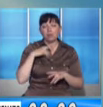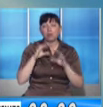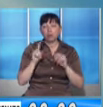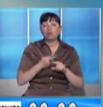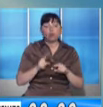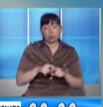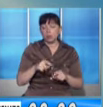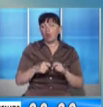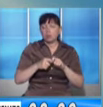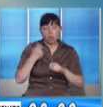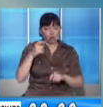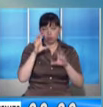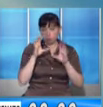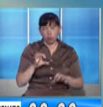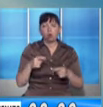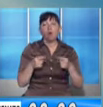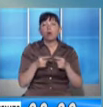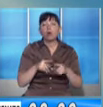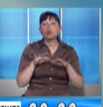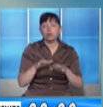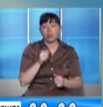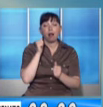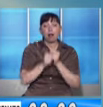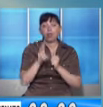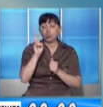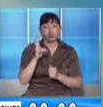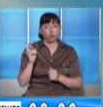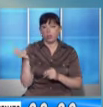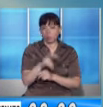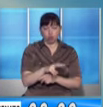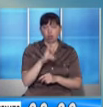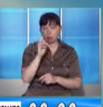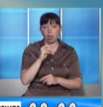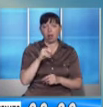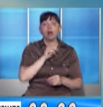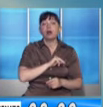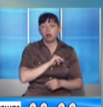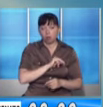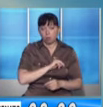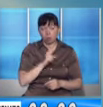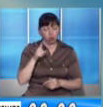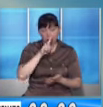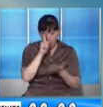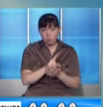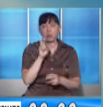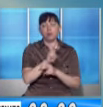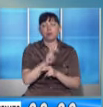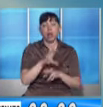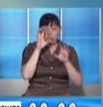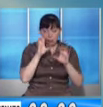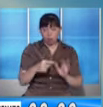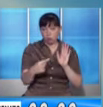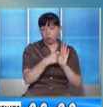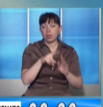este penal și noi vom depune o plângere penală pe fiecare membru a guvernului care nu s-a prezentat la lucru, pentru că ei sunt obligați să o facă, legea îi